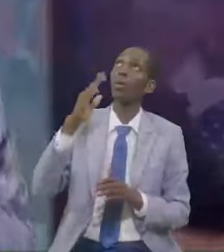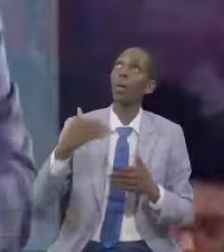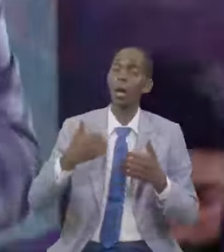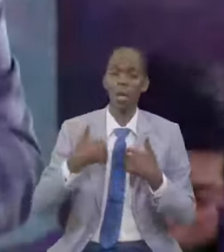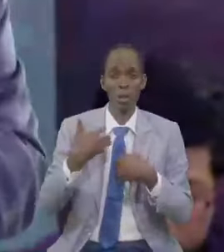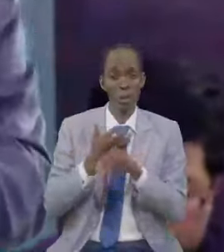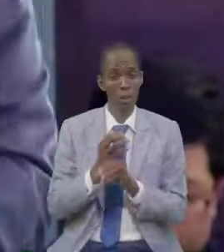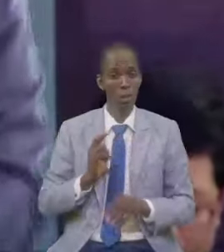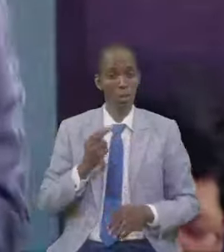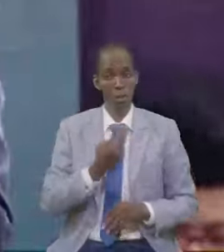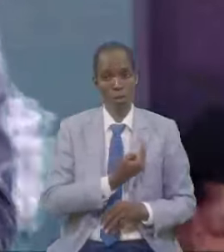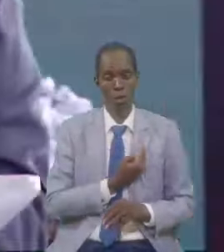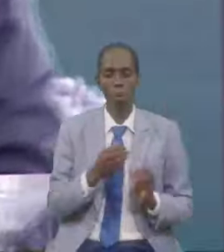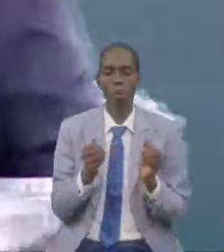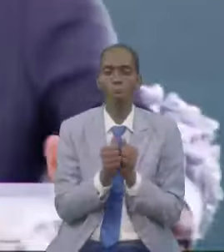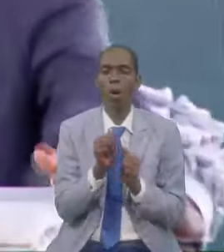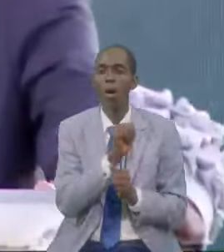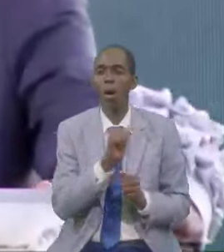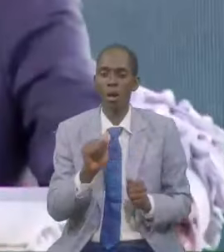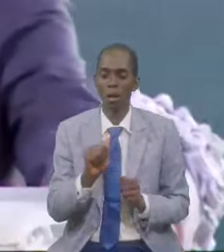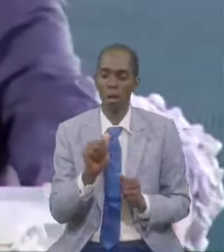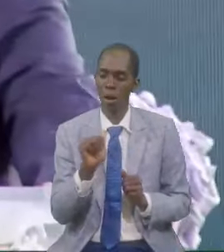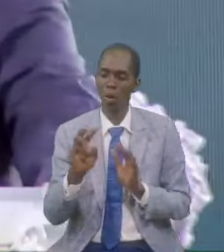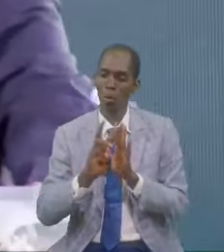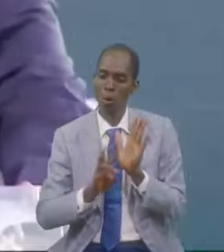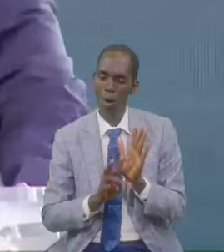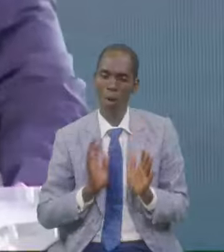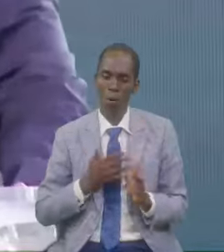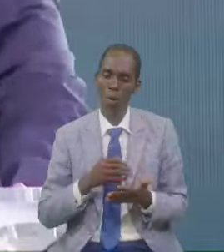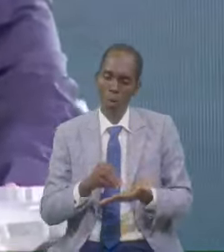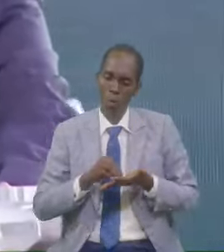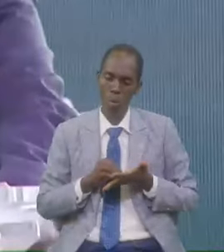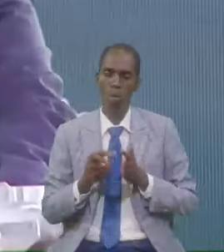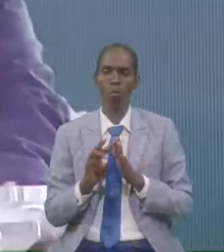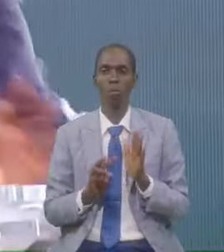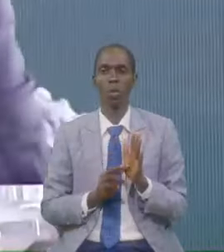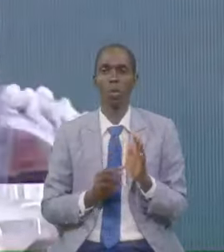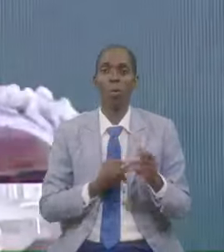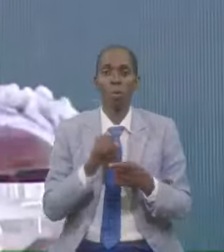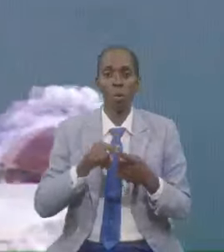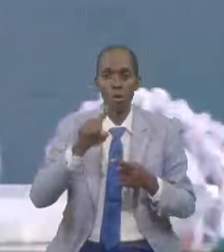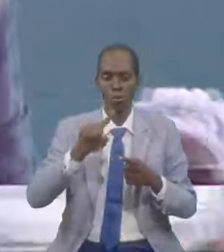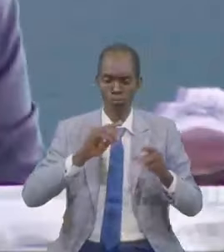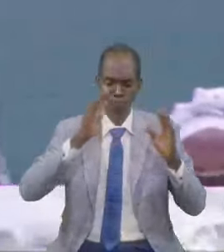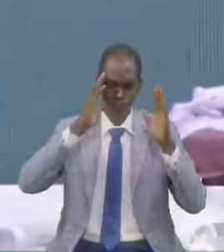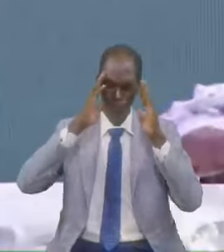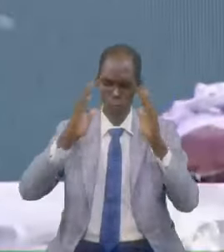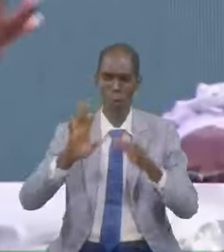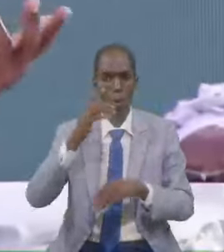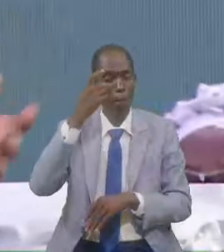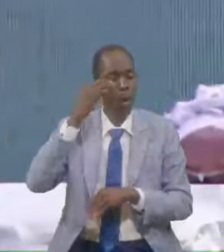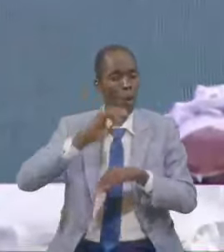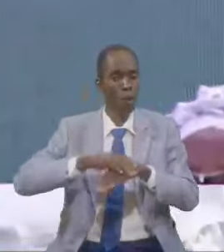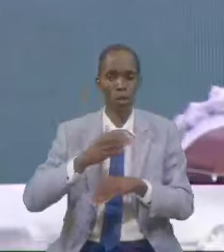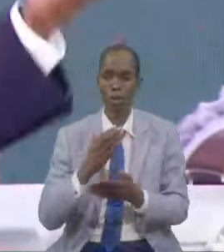will. దేవుడు మనలను ఆ స్థితిని కలిగి ఉండేలా సృజించాడు. When you set your mind on something, మీ మనస్సును మీరు దేని మీదైనా నిలిపితే,